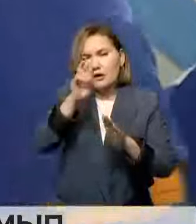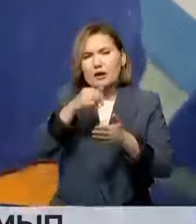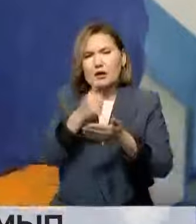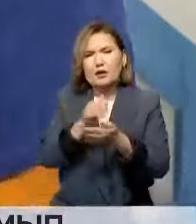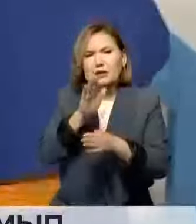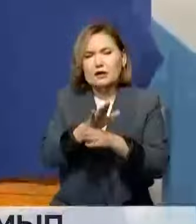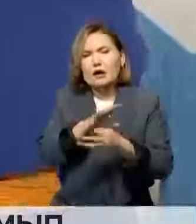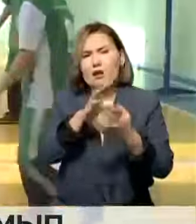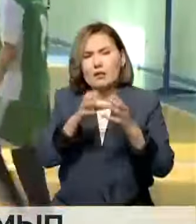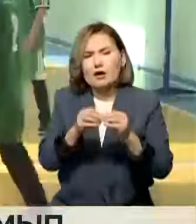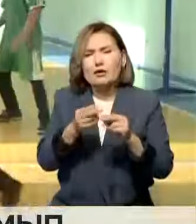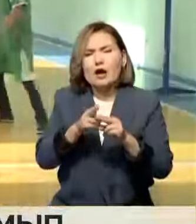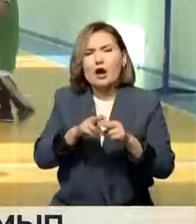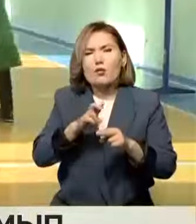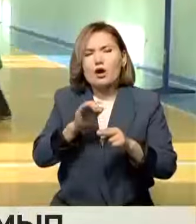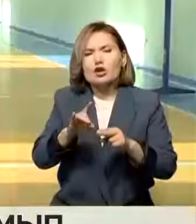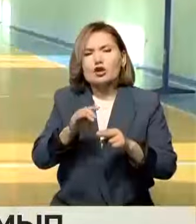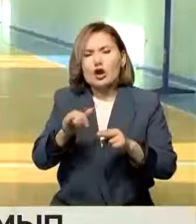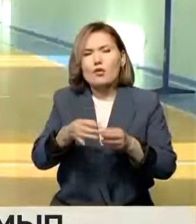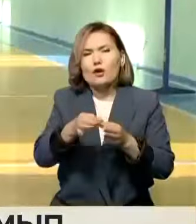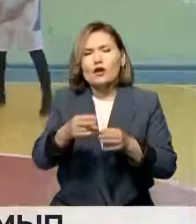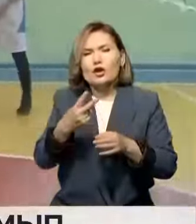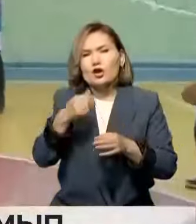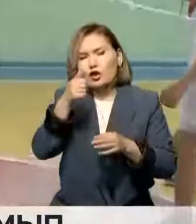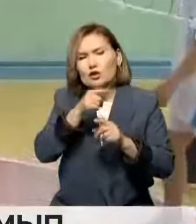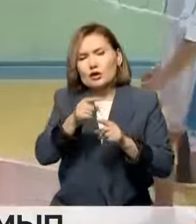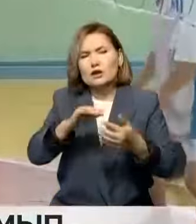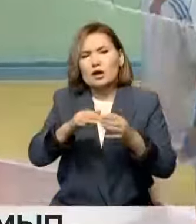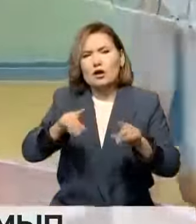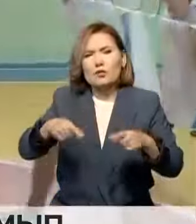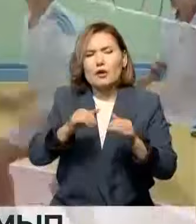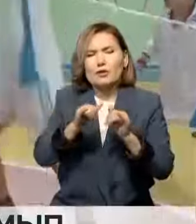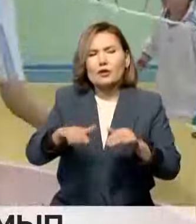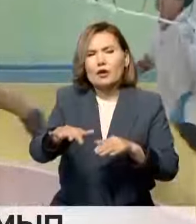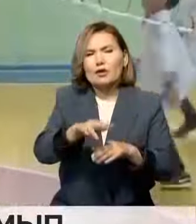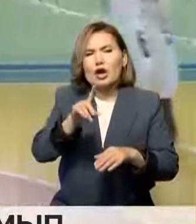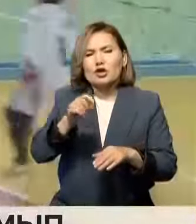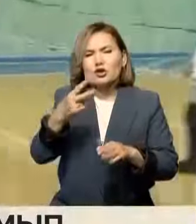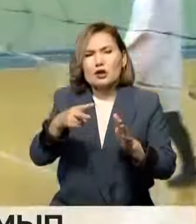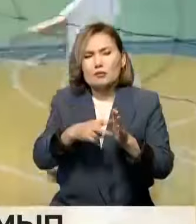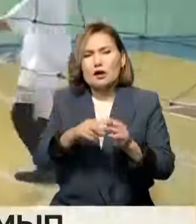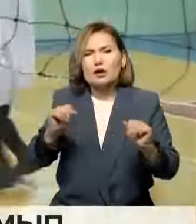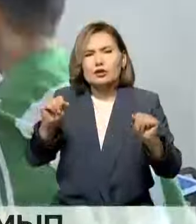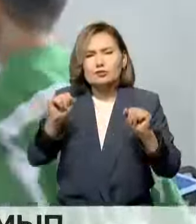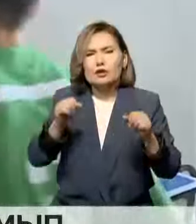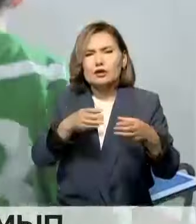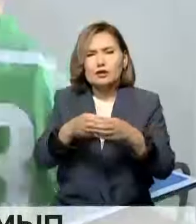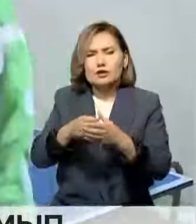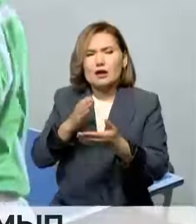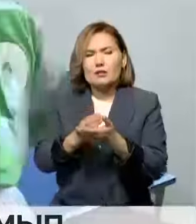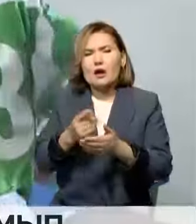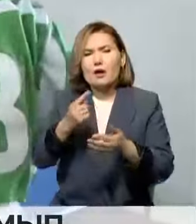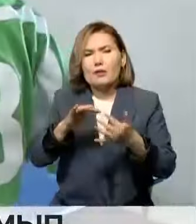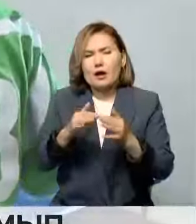басшысының тапсырмасына сәйкес Бұқар Жырау ауданында соңғы 2 жылда біраз жұмыс атқарылды. Бүгінде ауданда 127 спорт нысаны жұмыс істеп тұр. Биыл бір